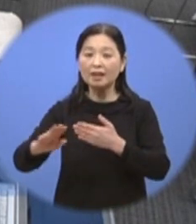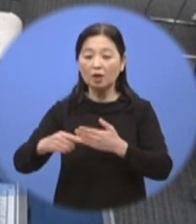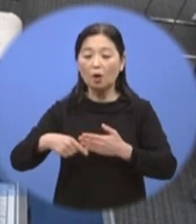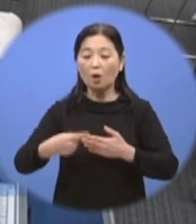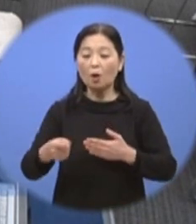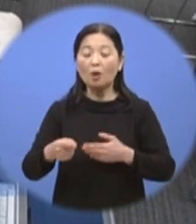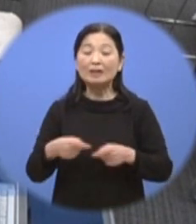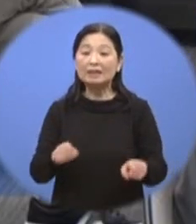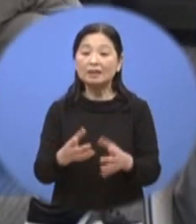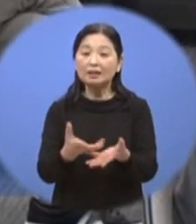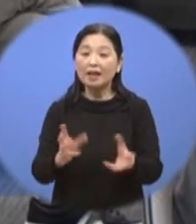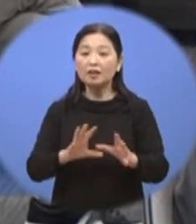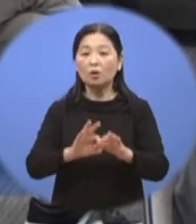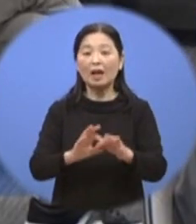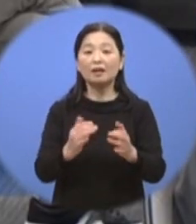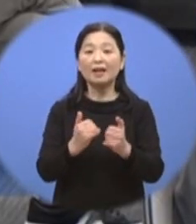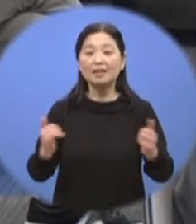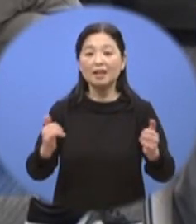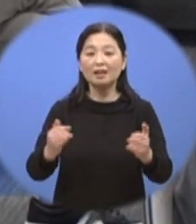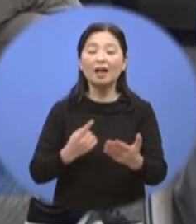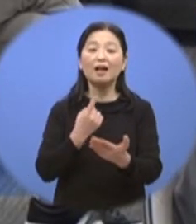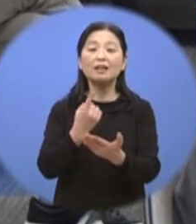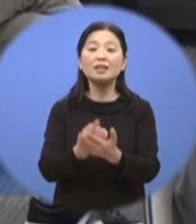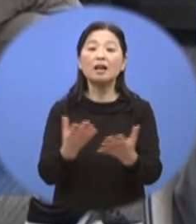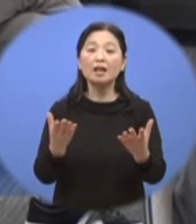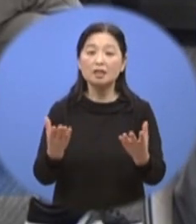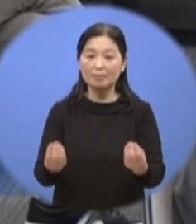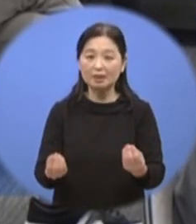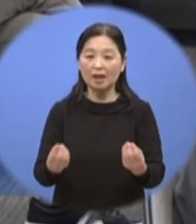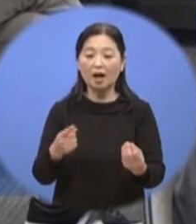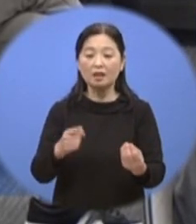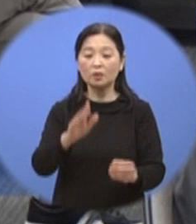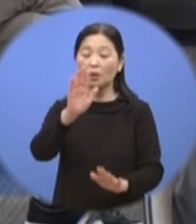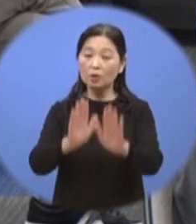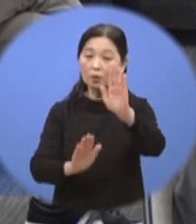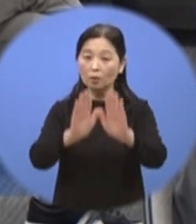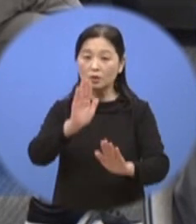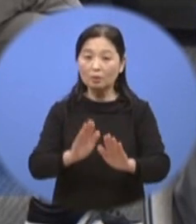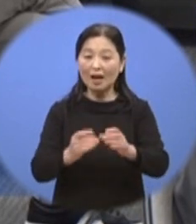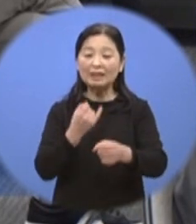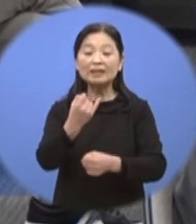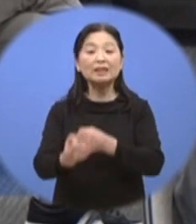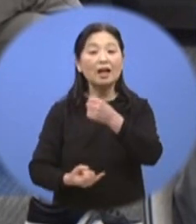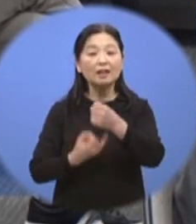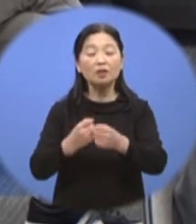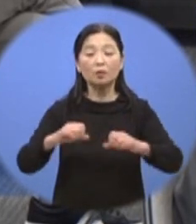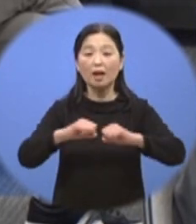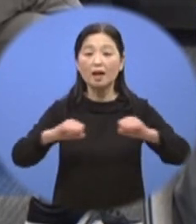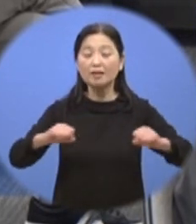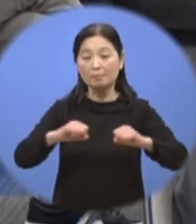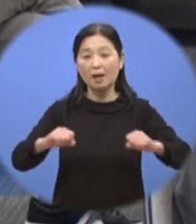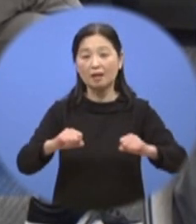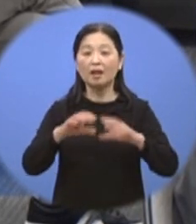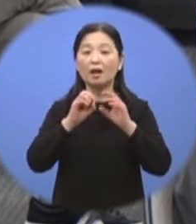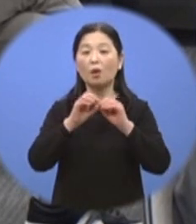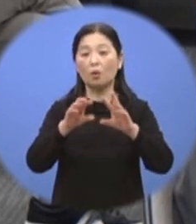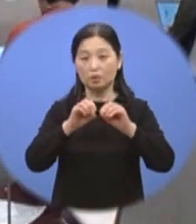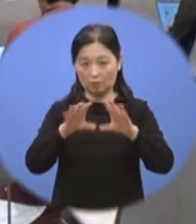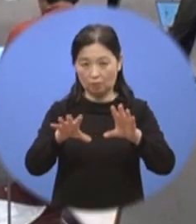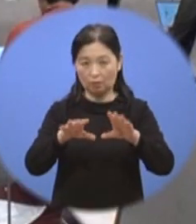関係者が参加しました。その模様はインターネットでライブ中継されました。